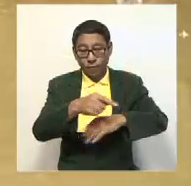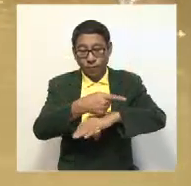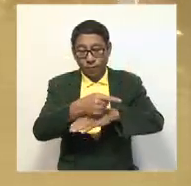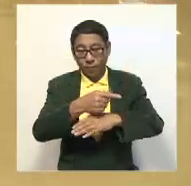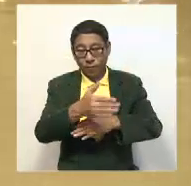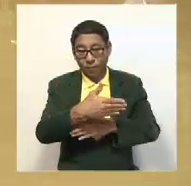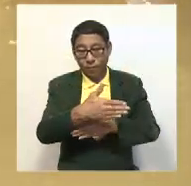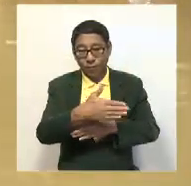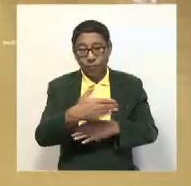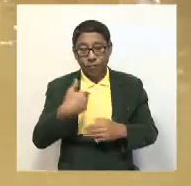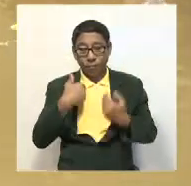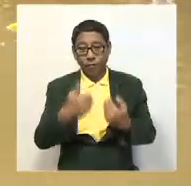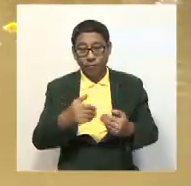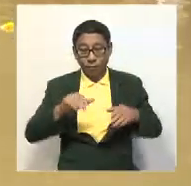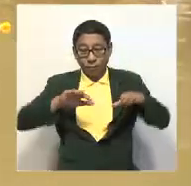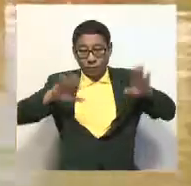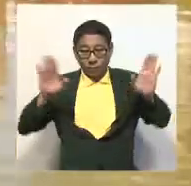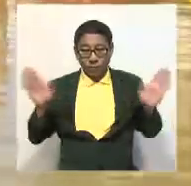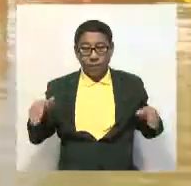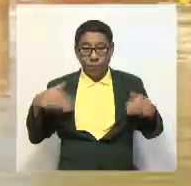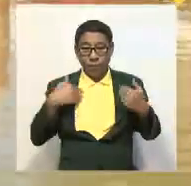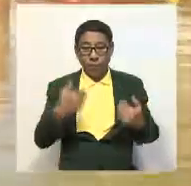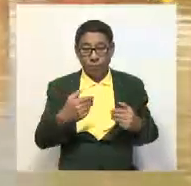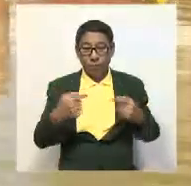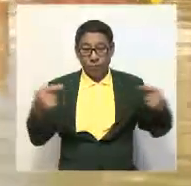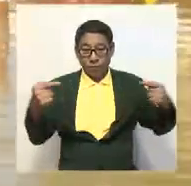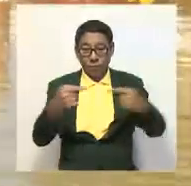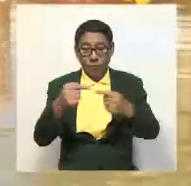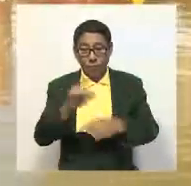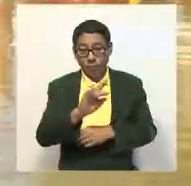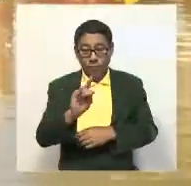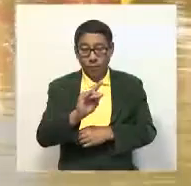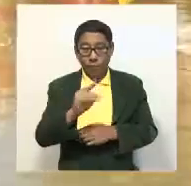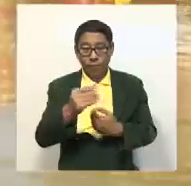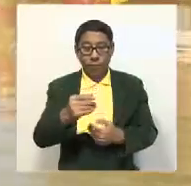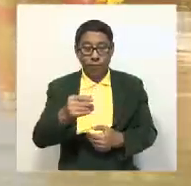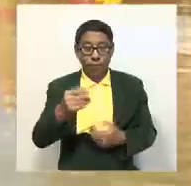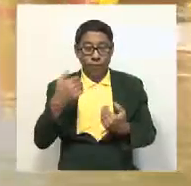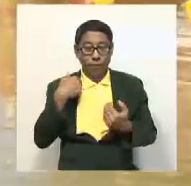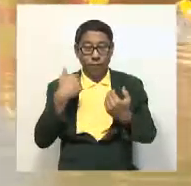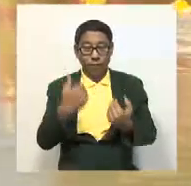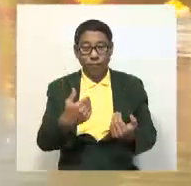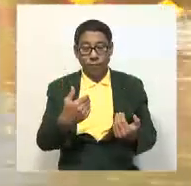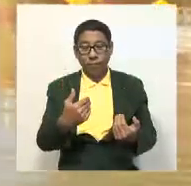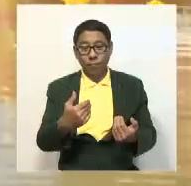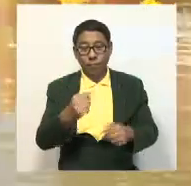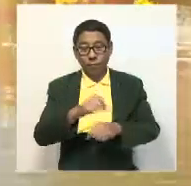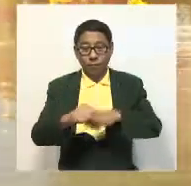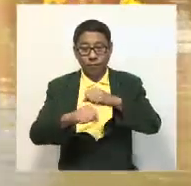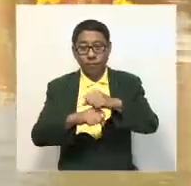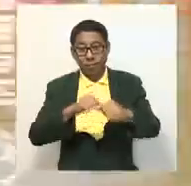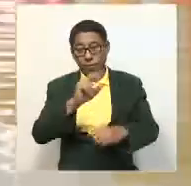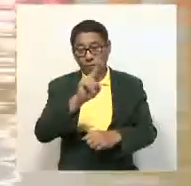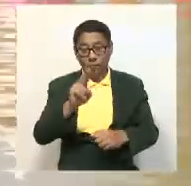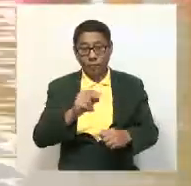เป็นปลาส่วนครีบเป็นนกมีรูปลักษณ์ตรงกับสัตว์ป่าหิมพานต์ทรงพลังซึ่งมีการสร้างขึ้นและใ